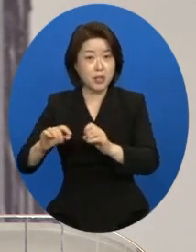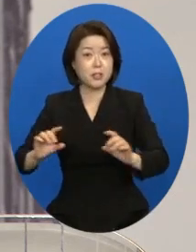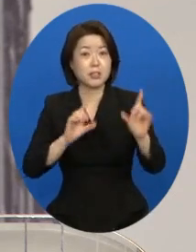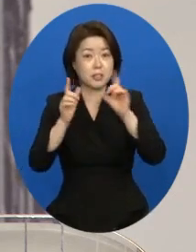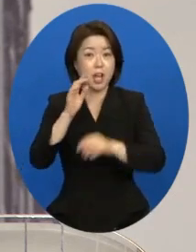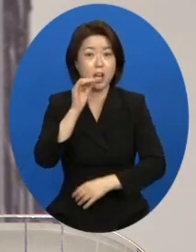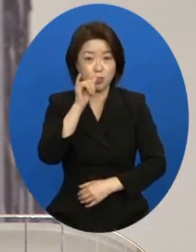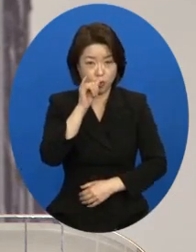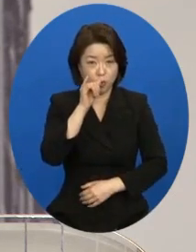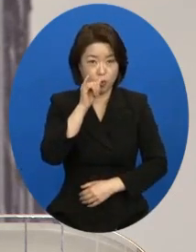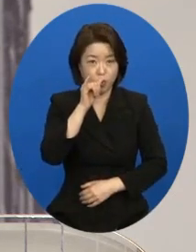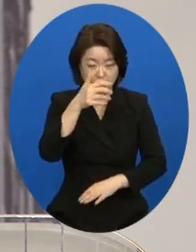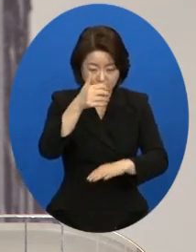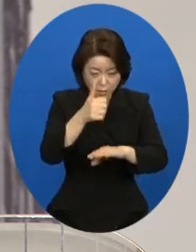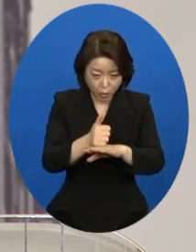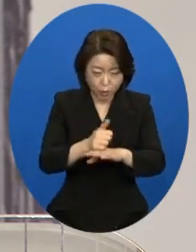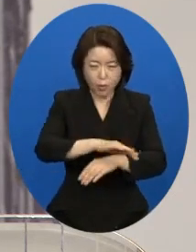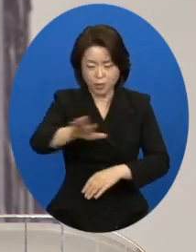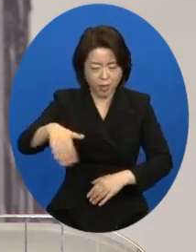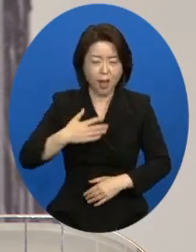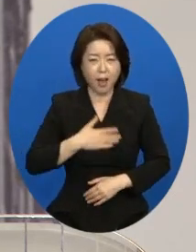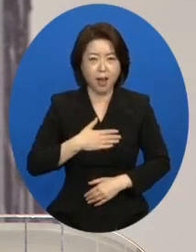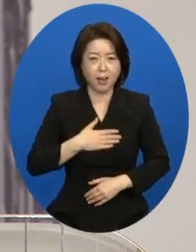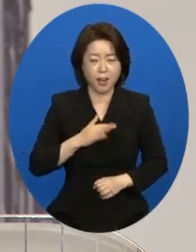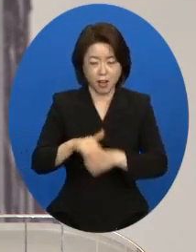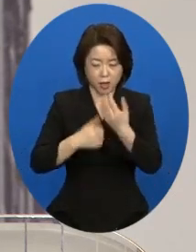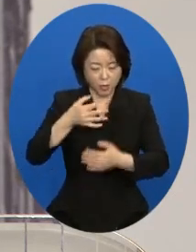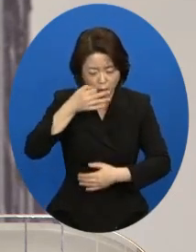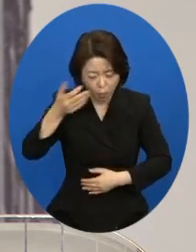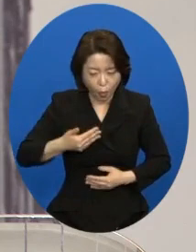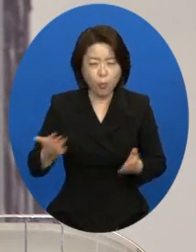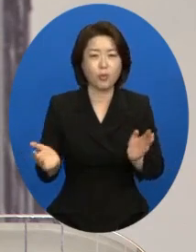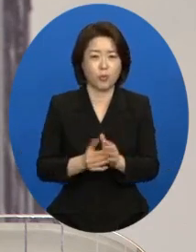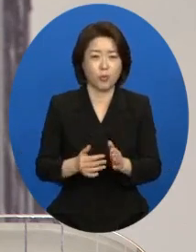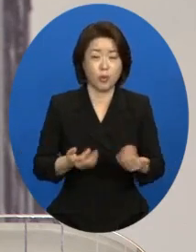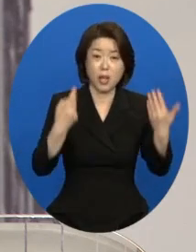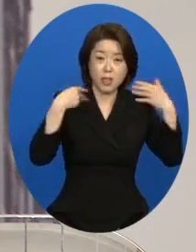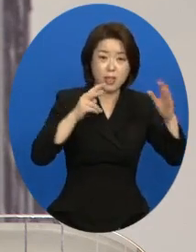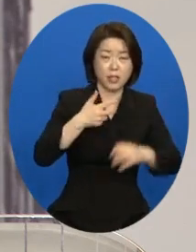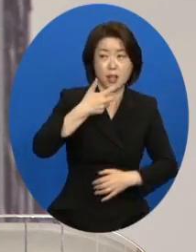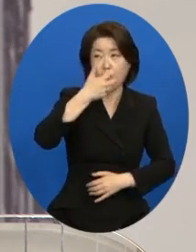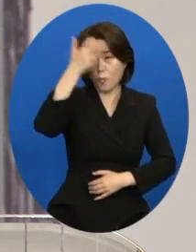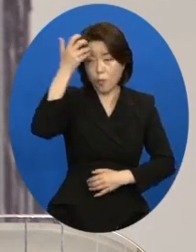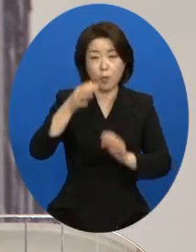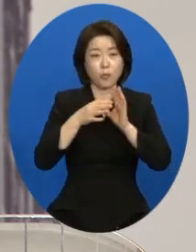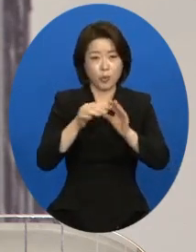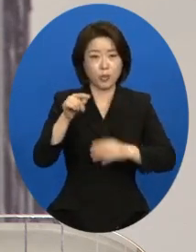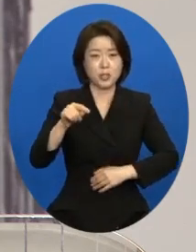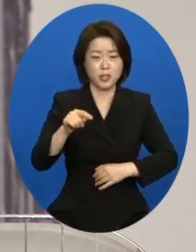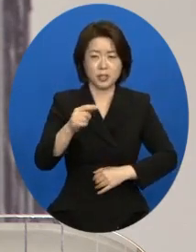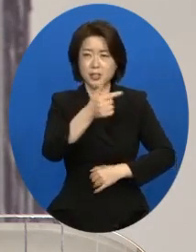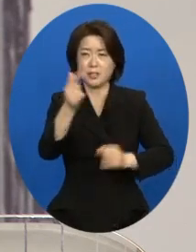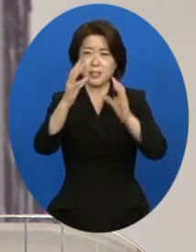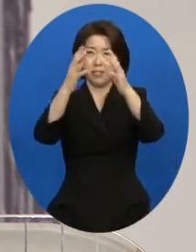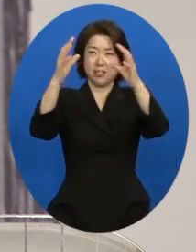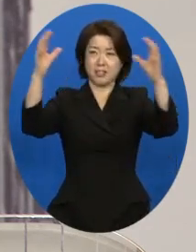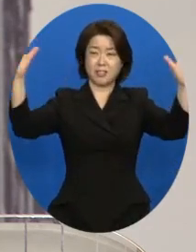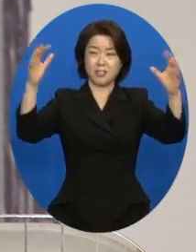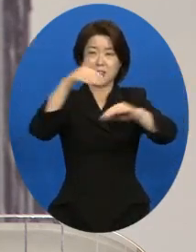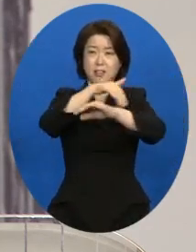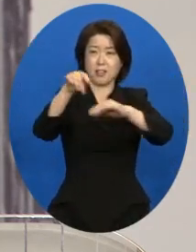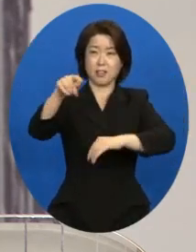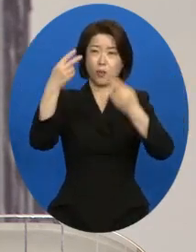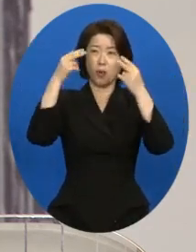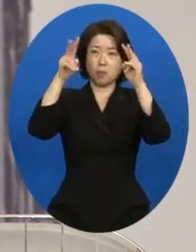결론은 이미 다 알고 있어요. 하나님께서 다 보여주셨어요. 다니엘은 환상을 통해서 그 큰 그림을 다